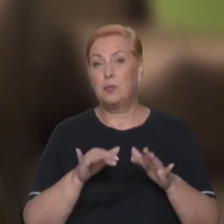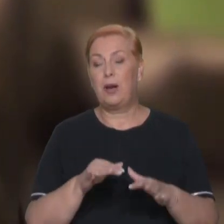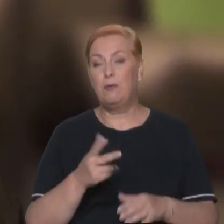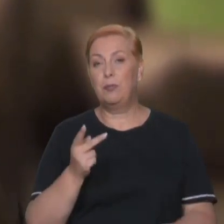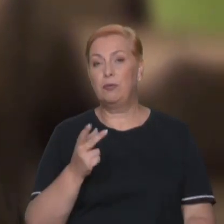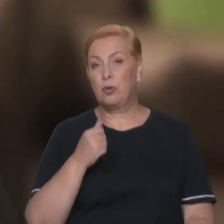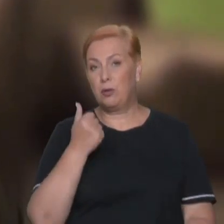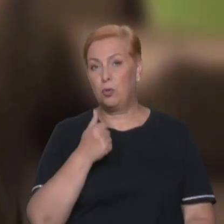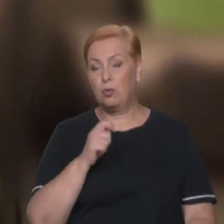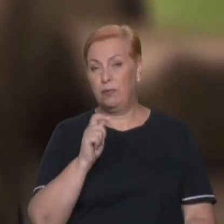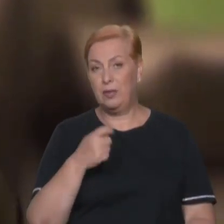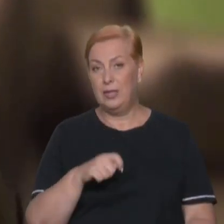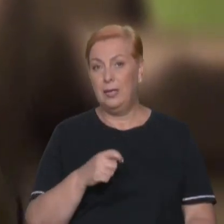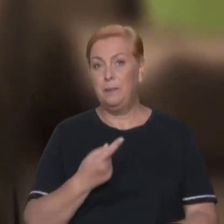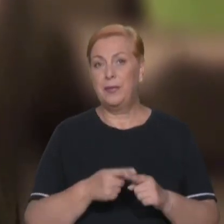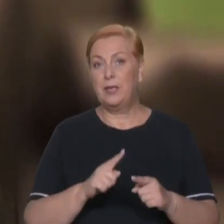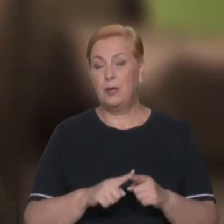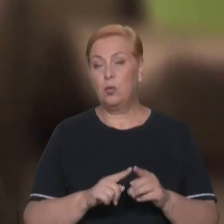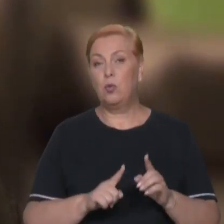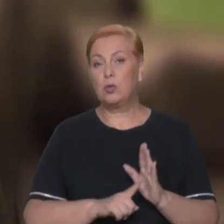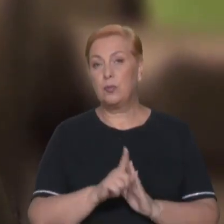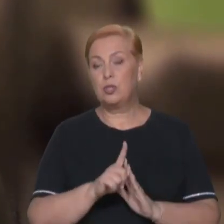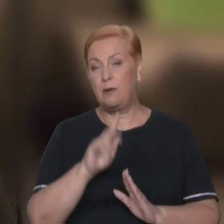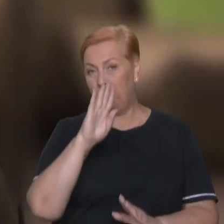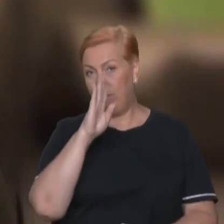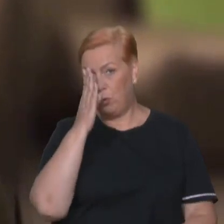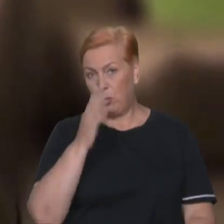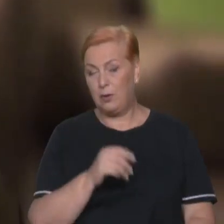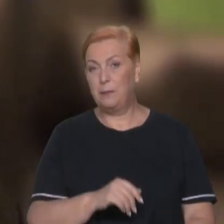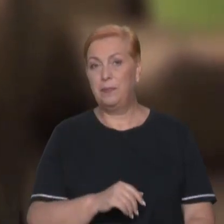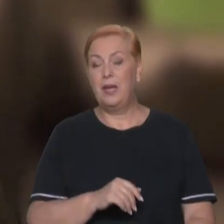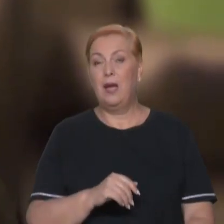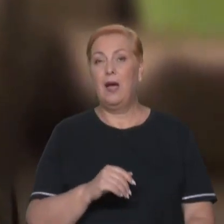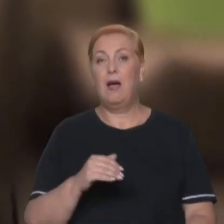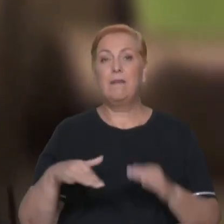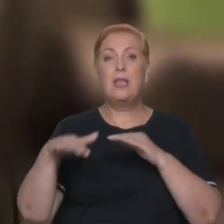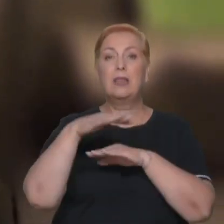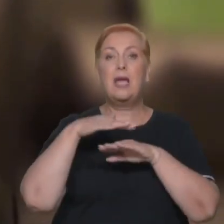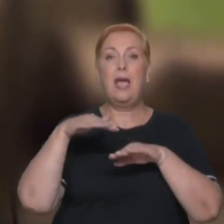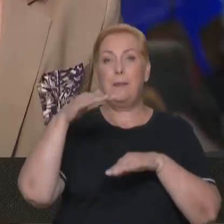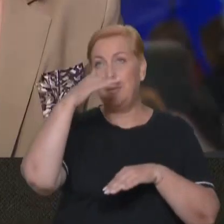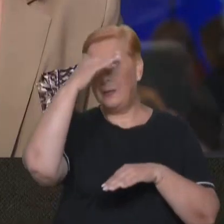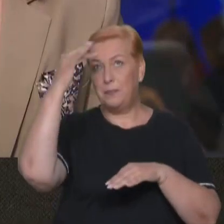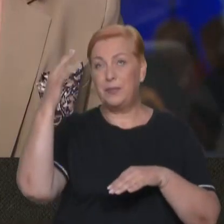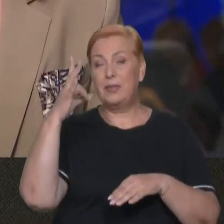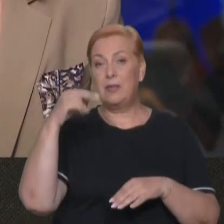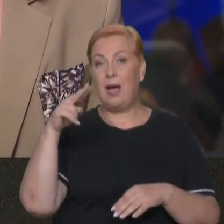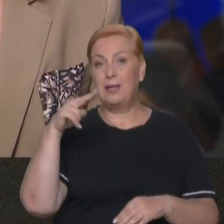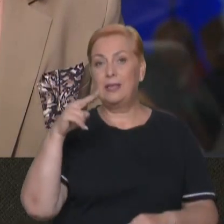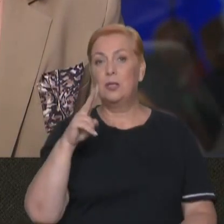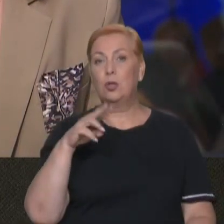війни яку в чергово розпочав ворог Також ми знаємо що в небі над токмаком вчора вночі